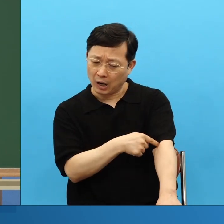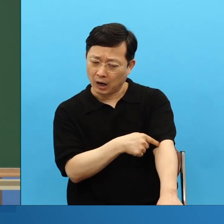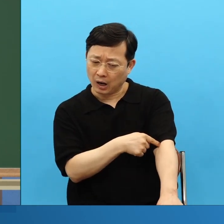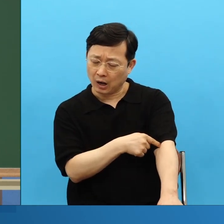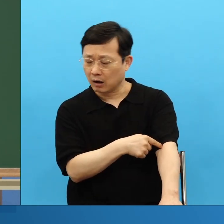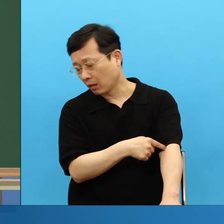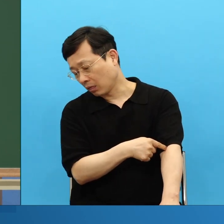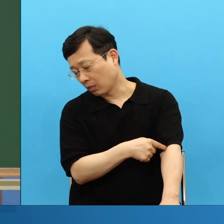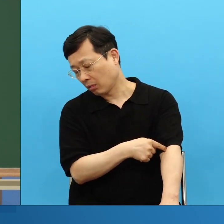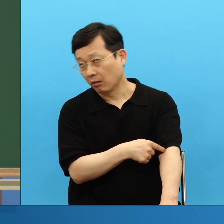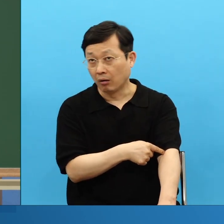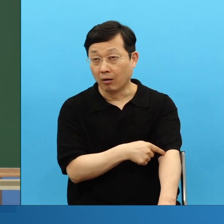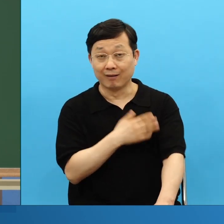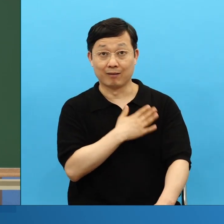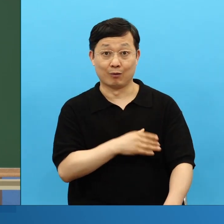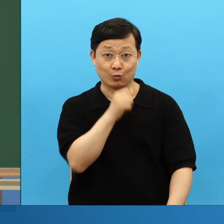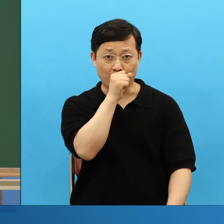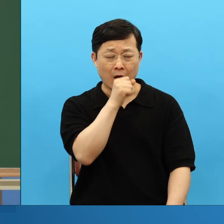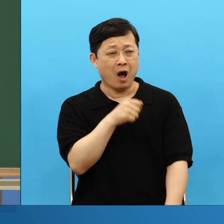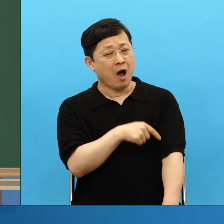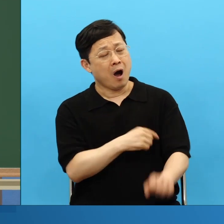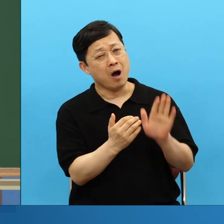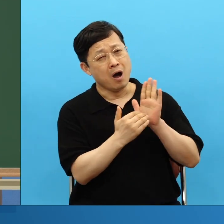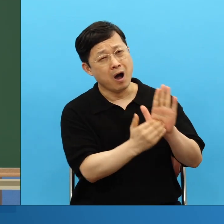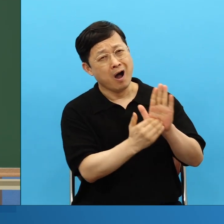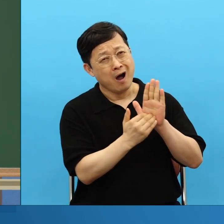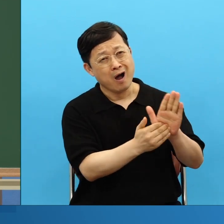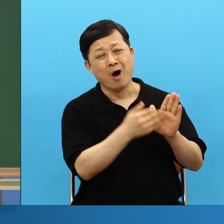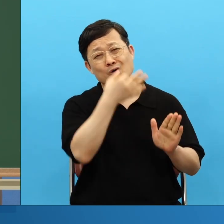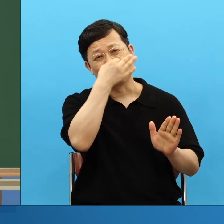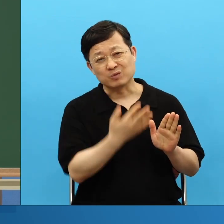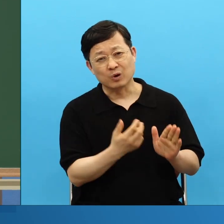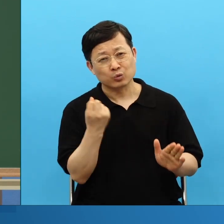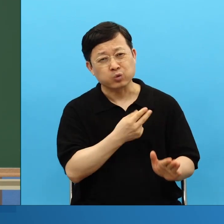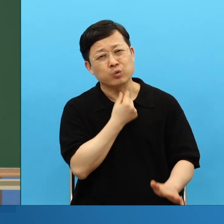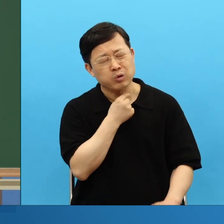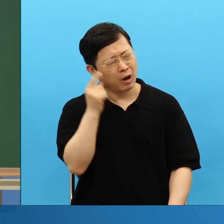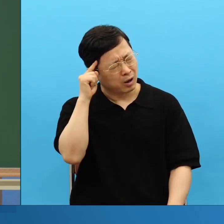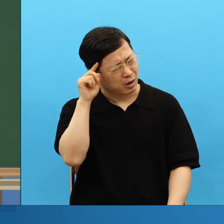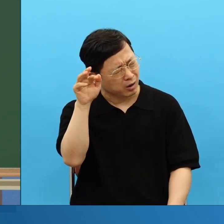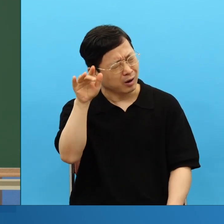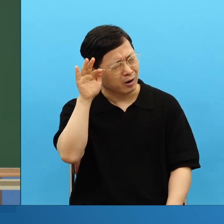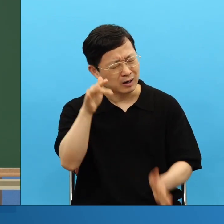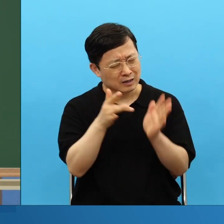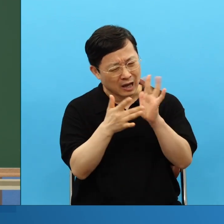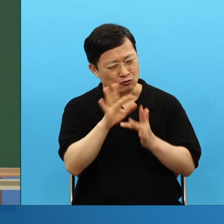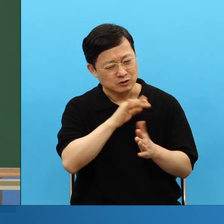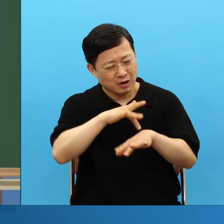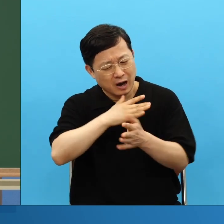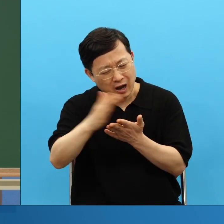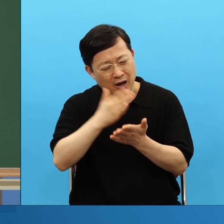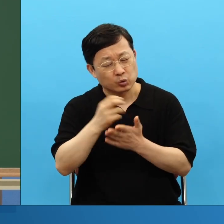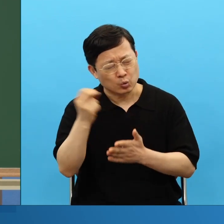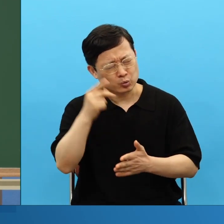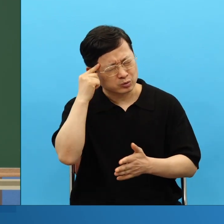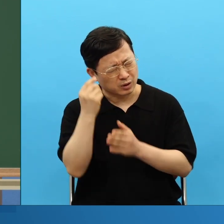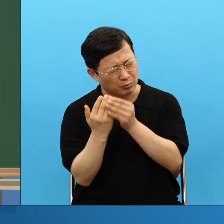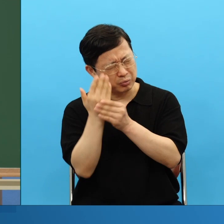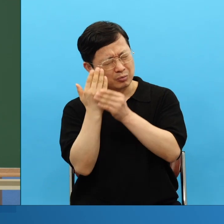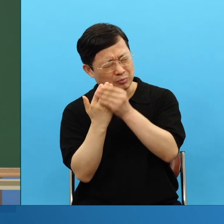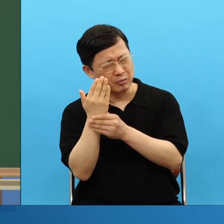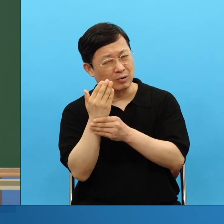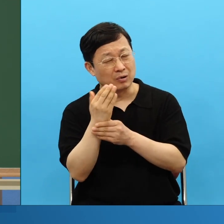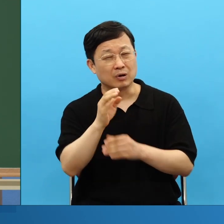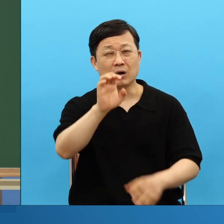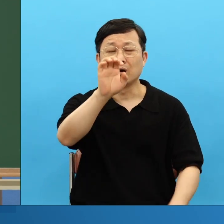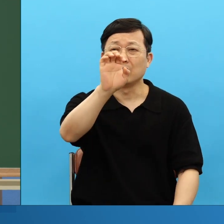우스울지 몰라도 그 친구에게, 그 후배에게는 내가 약사인데도 계속 생각이 난다는 거죠. 그게 이